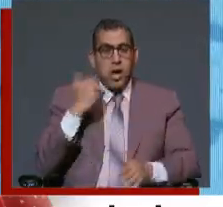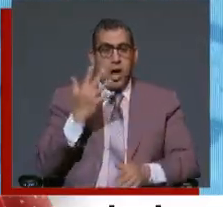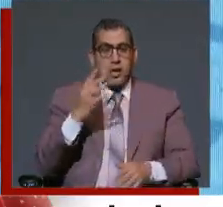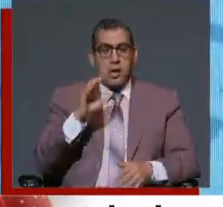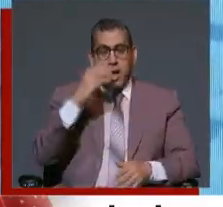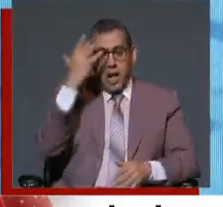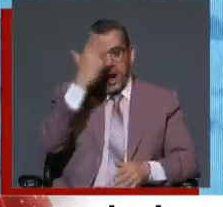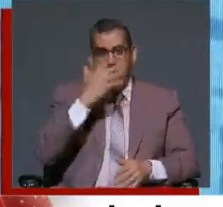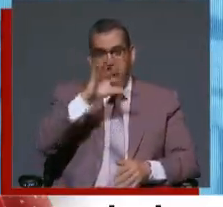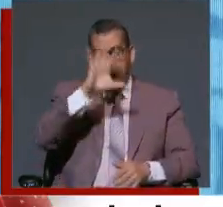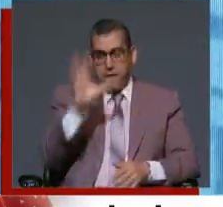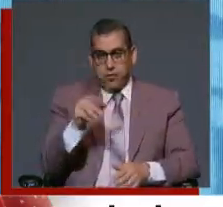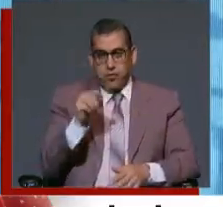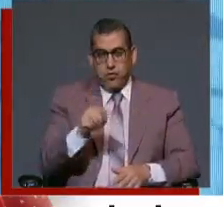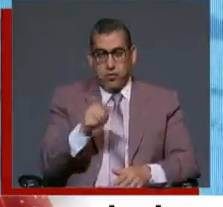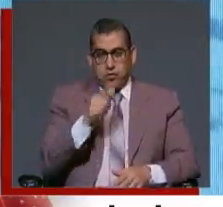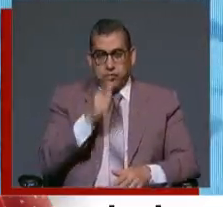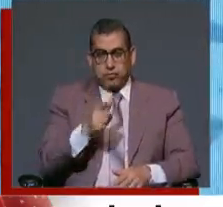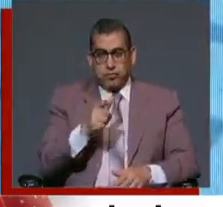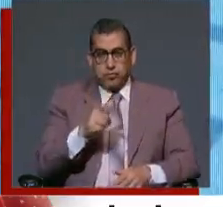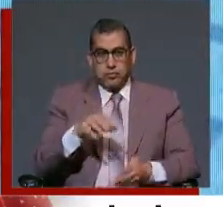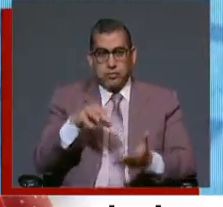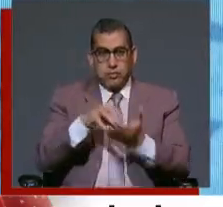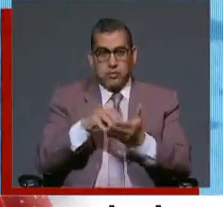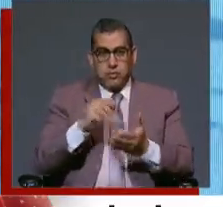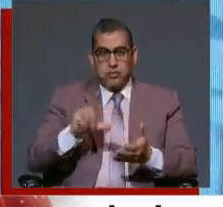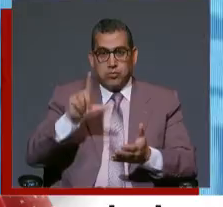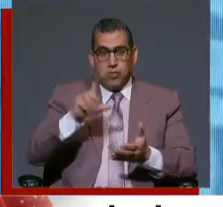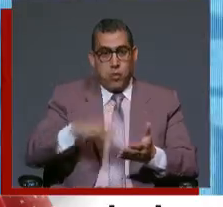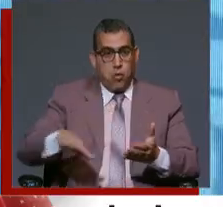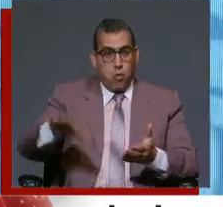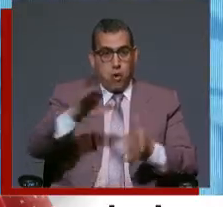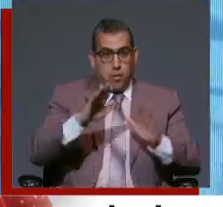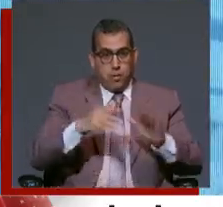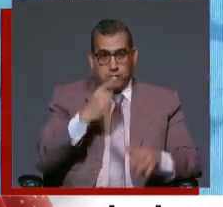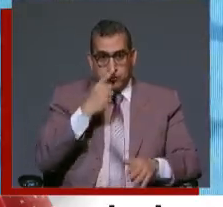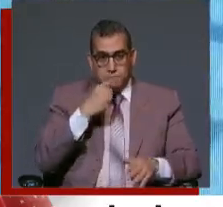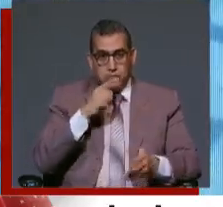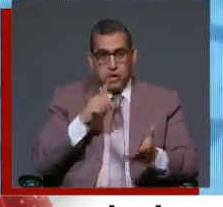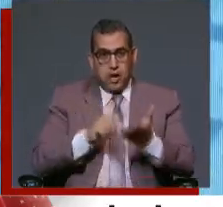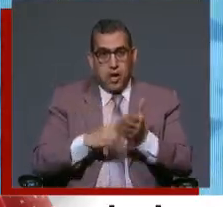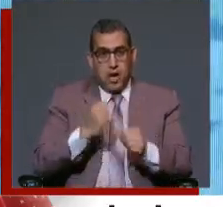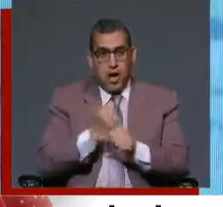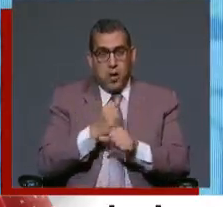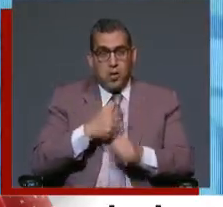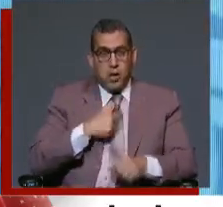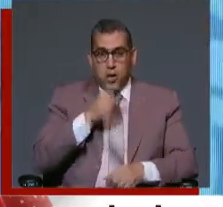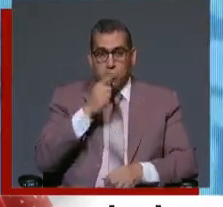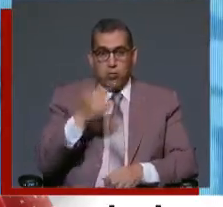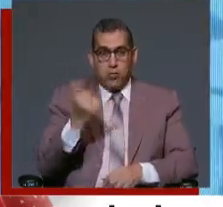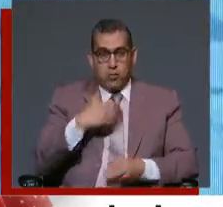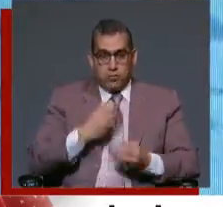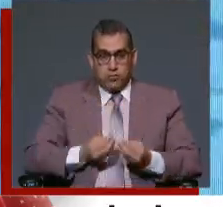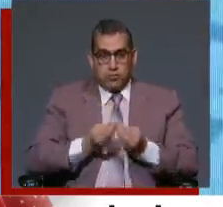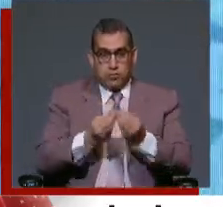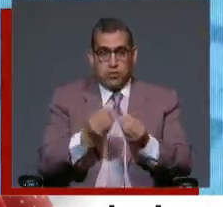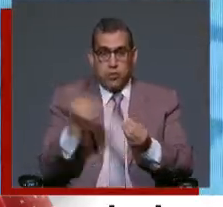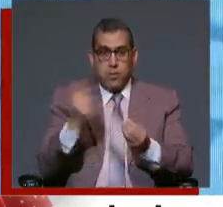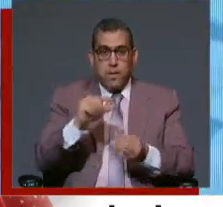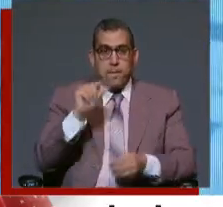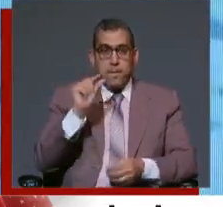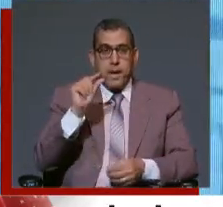الإفريقية. أصحاب الفخامة والمعالي والسعادة، بدون أي تأخير أود أن أقدم لكم